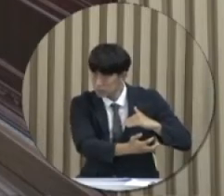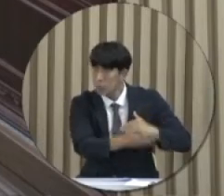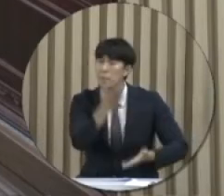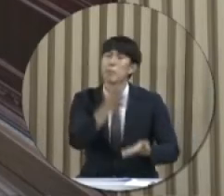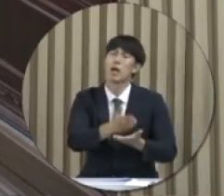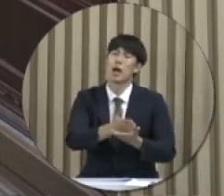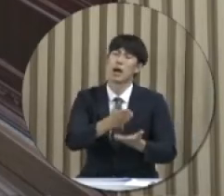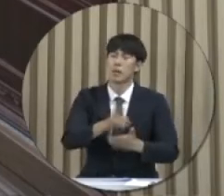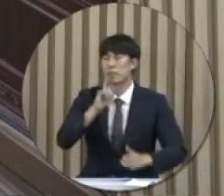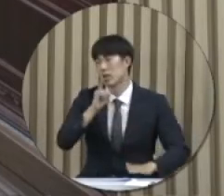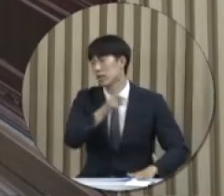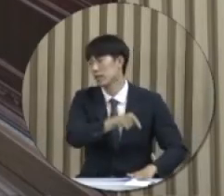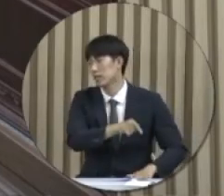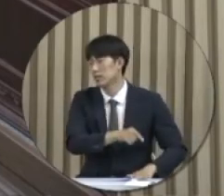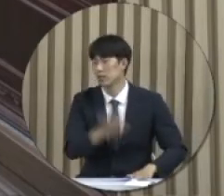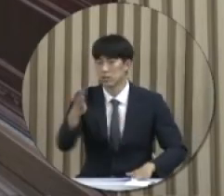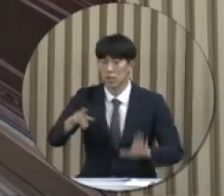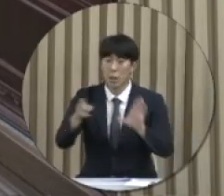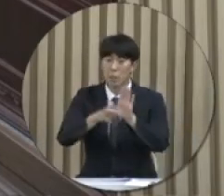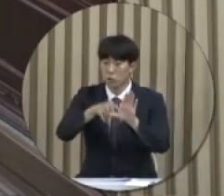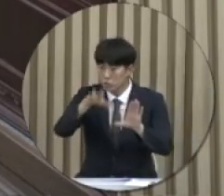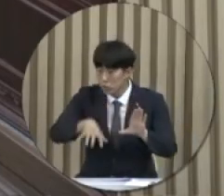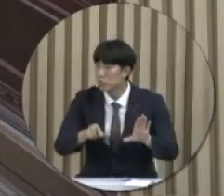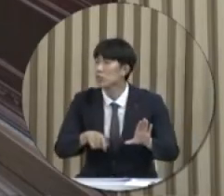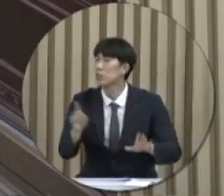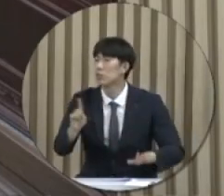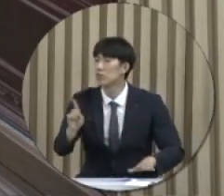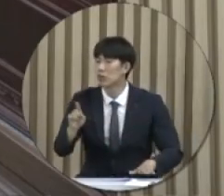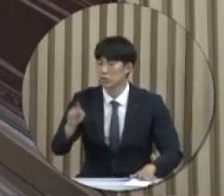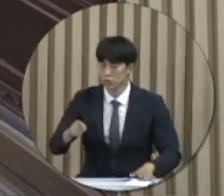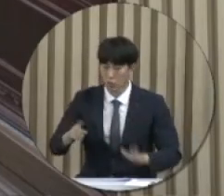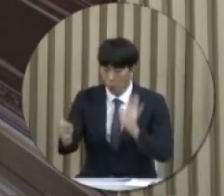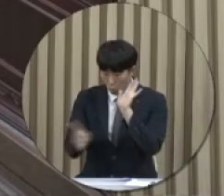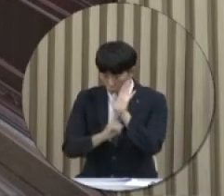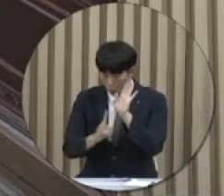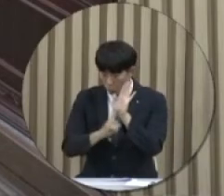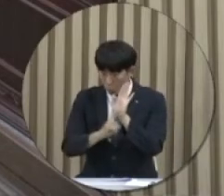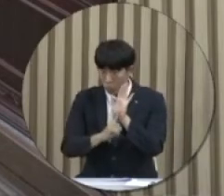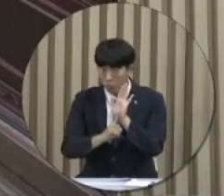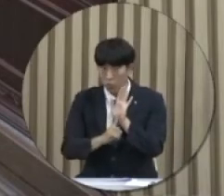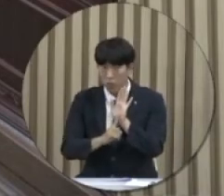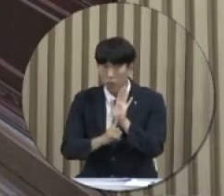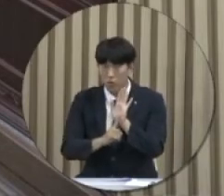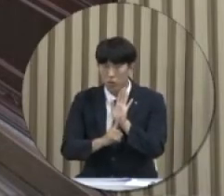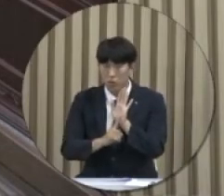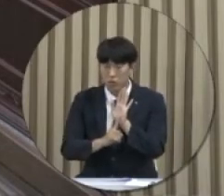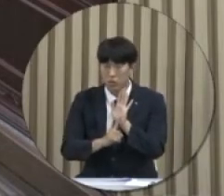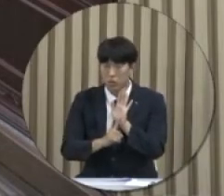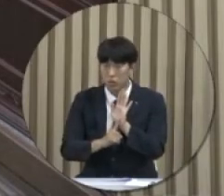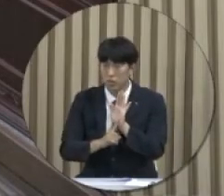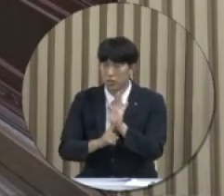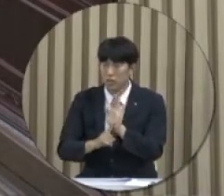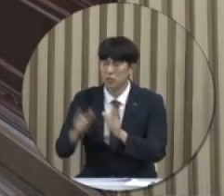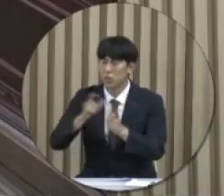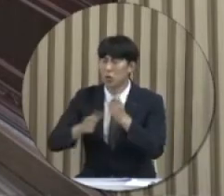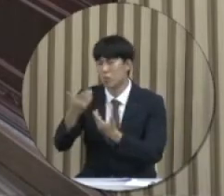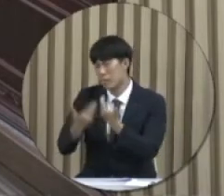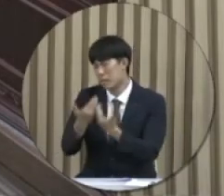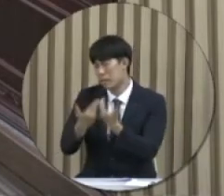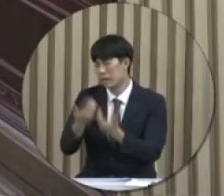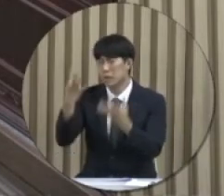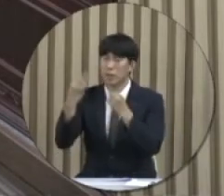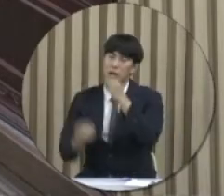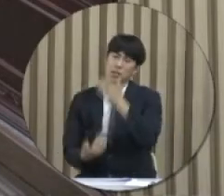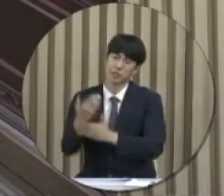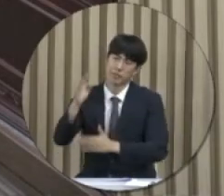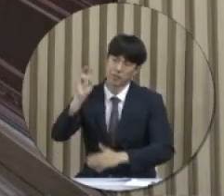본질입니다. 근데 병점에 세웠을 때그 홍보가 민민 갈등을 더 일으키지 않을까 이러한